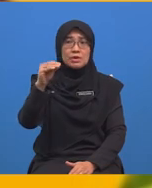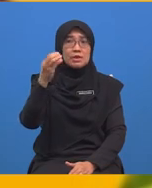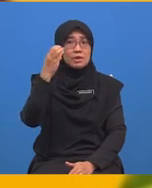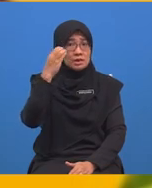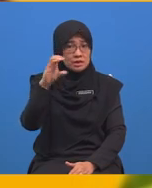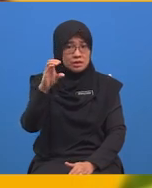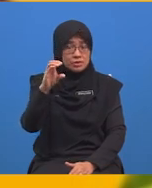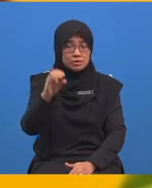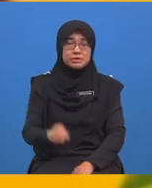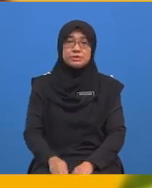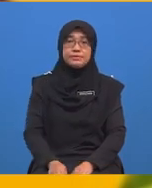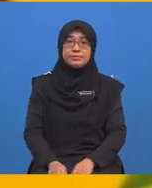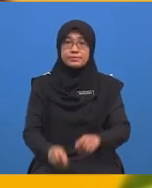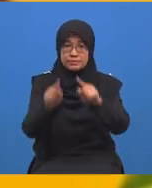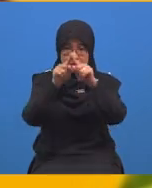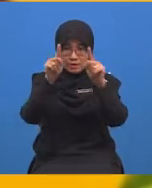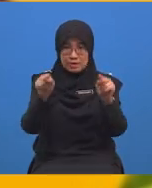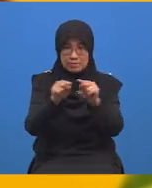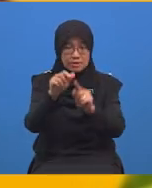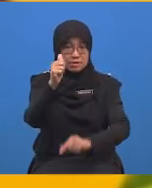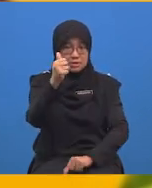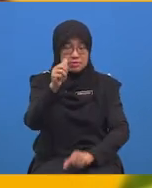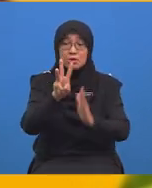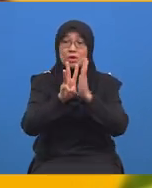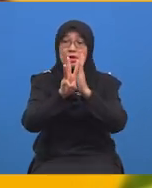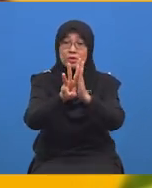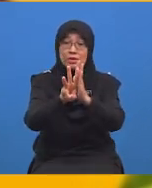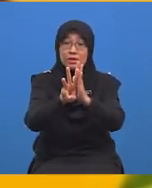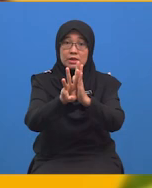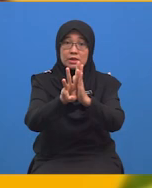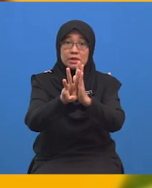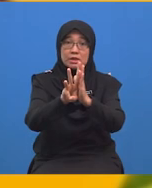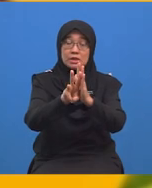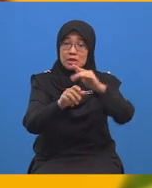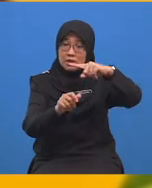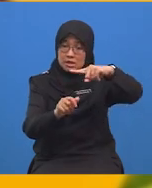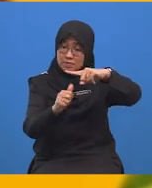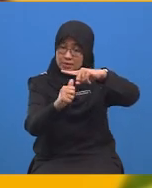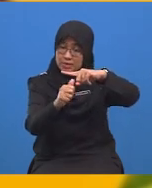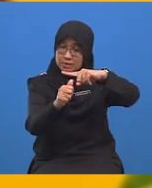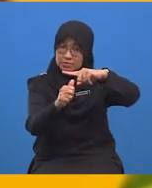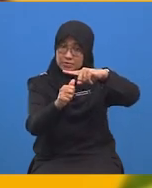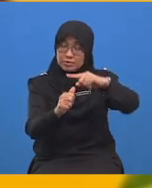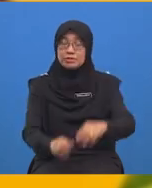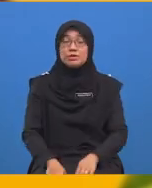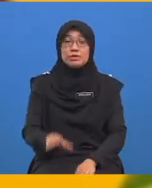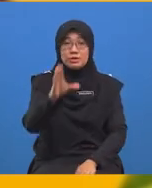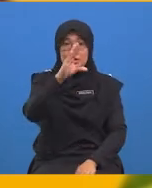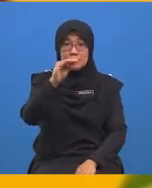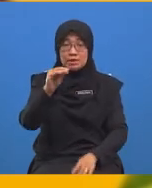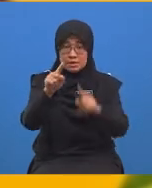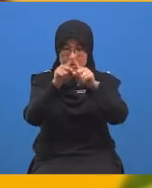Manakala petak 10 pula mewakili nilai tempat per 10 dan petak